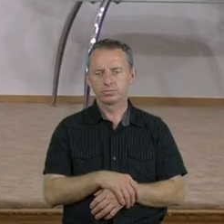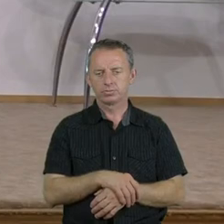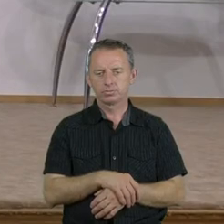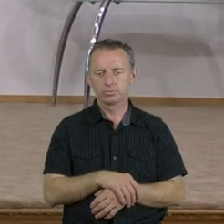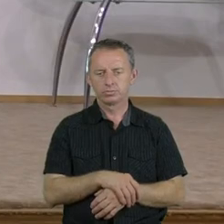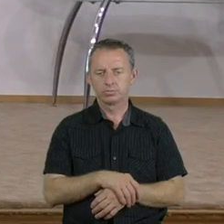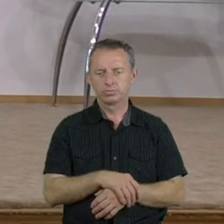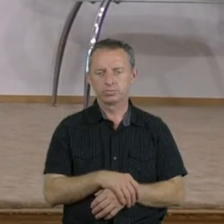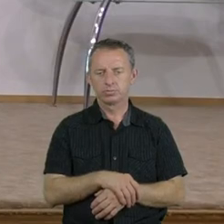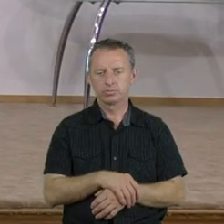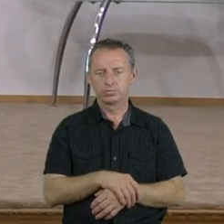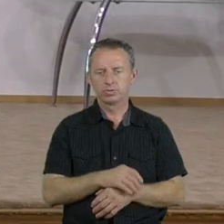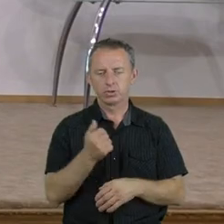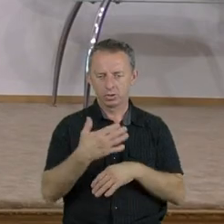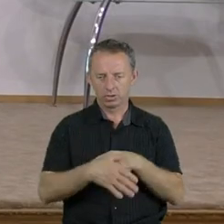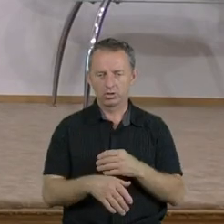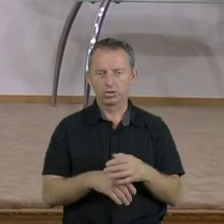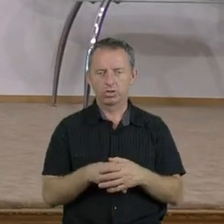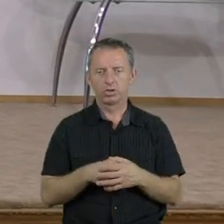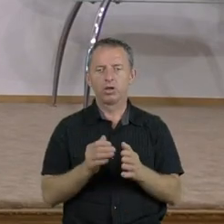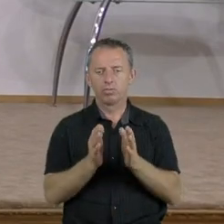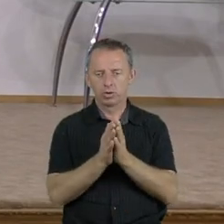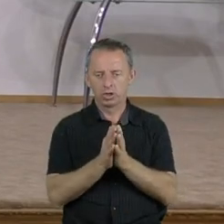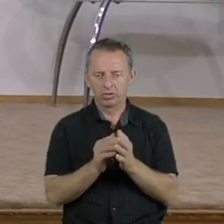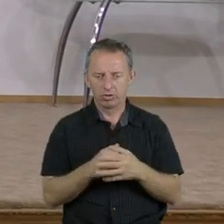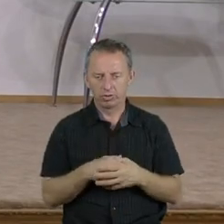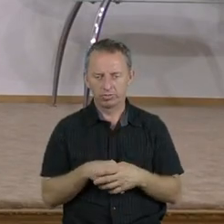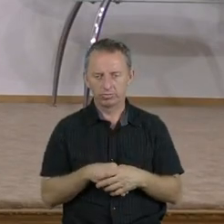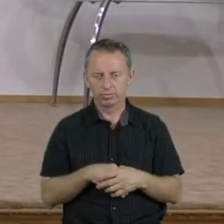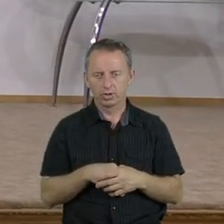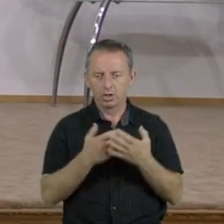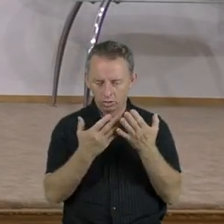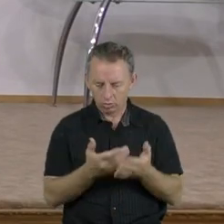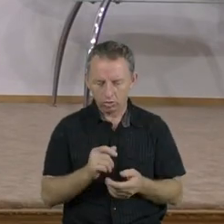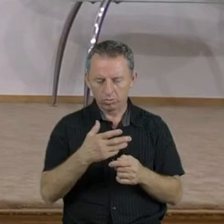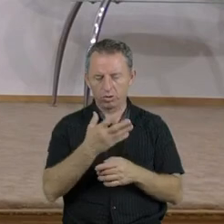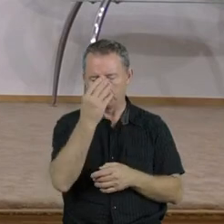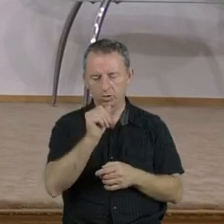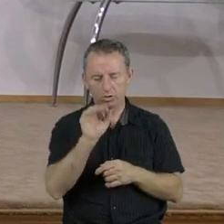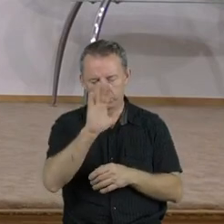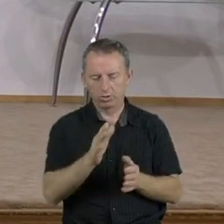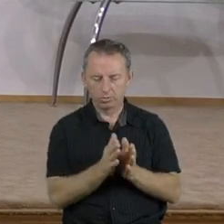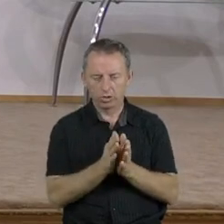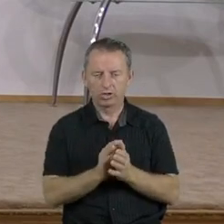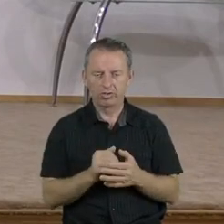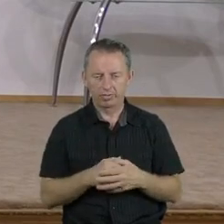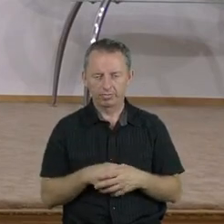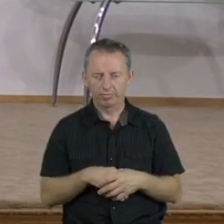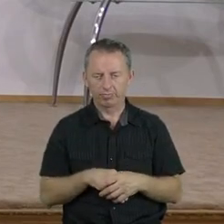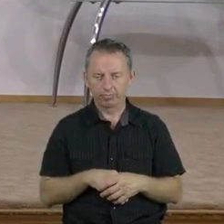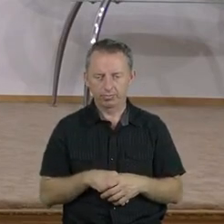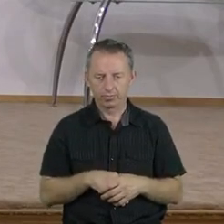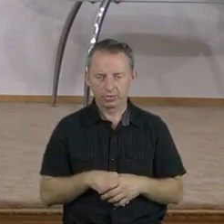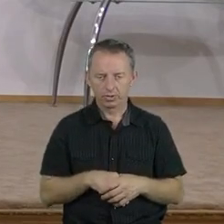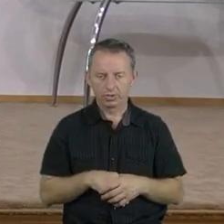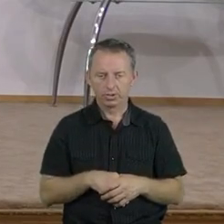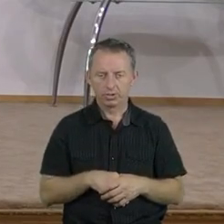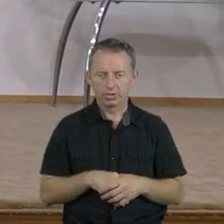Pierwszą część zakończymy modlitwą. Skłońmy nasze oblicza do modlitwy.